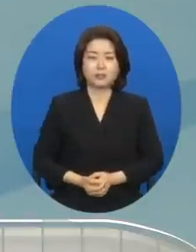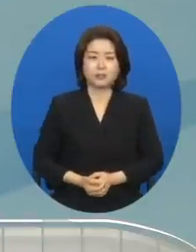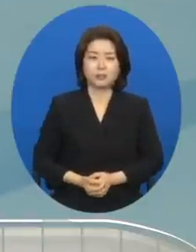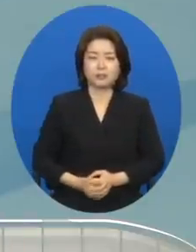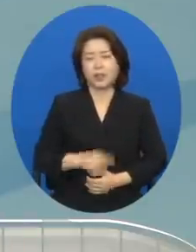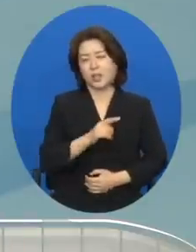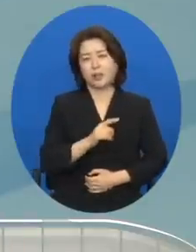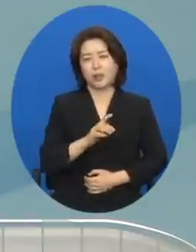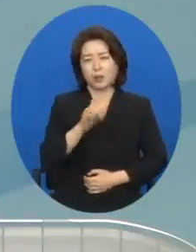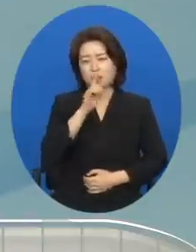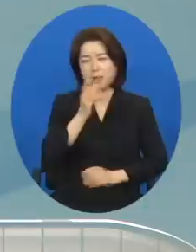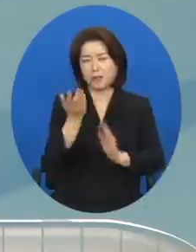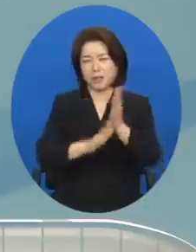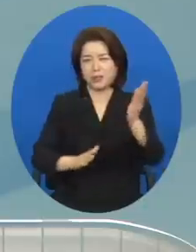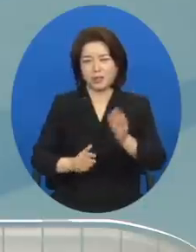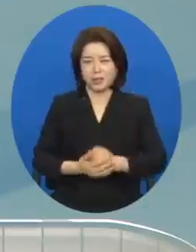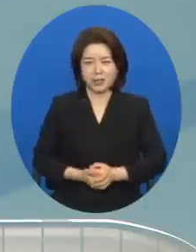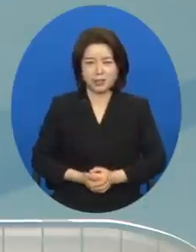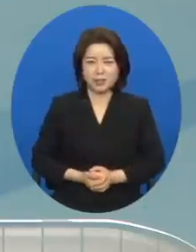그럼 말이 안 되는 거죠.